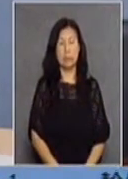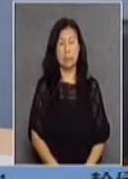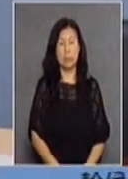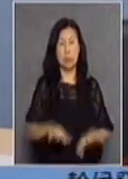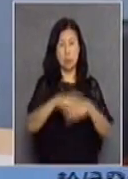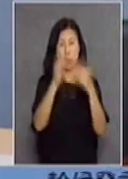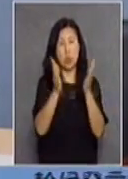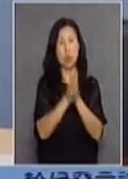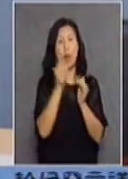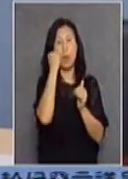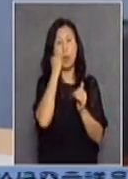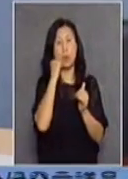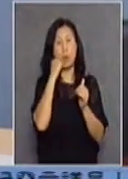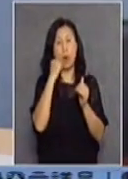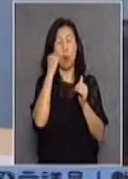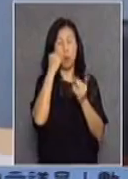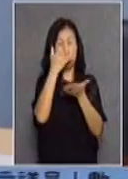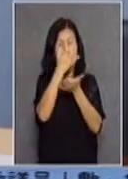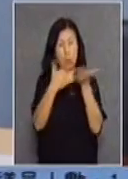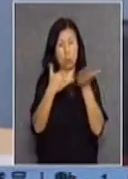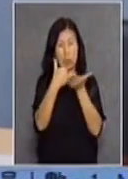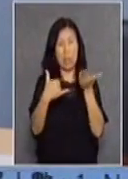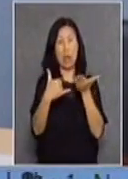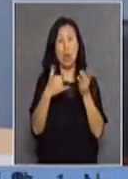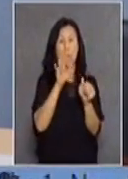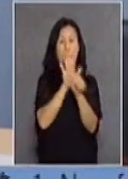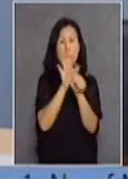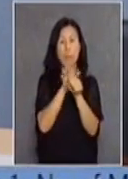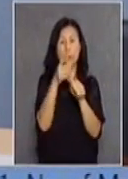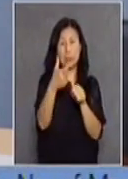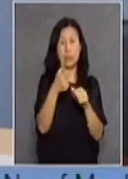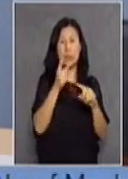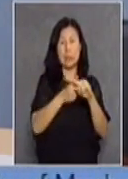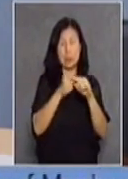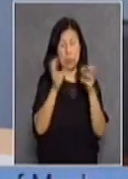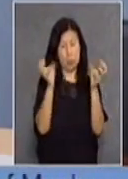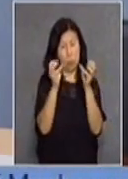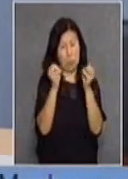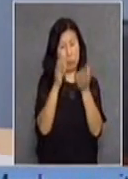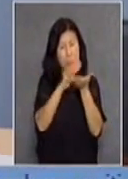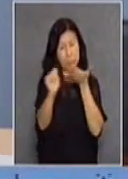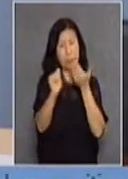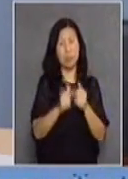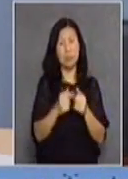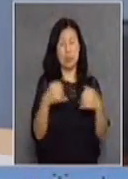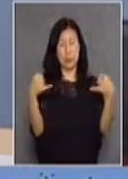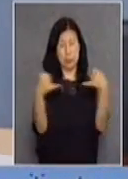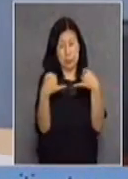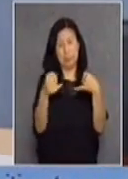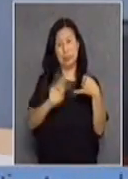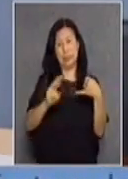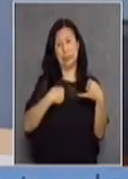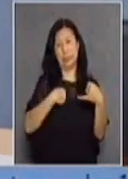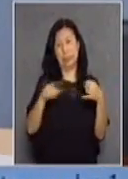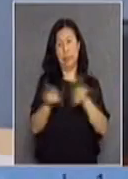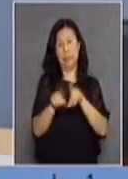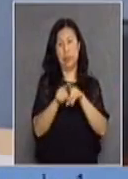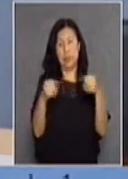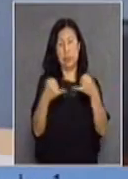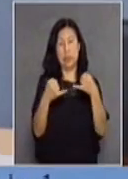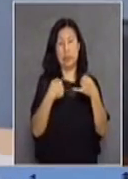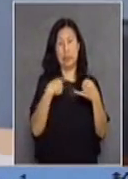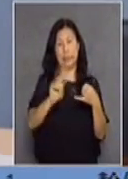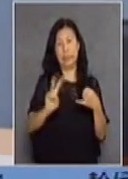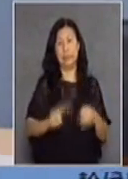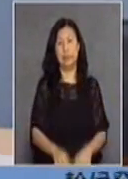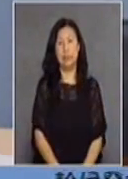全民退休保障咧，我覺得係最能夠説明嗰個問題，因為佢同我係敵對噶嘛，表面上係最少敵對